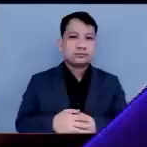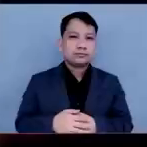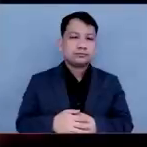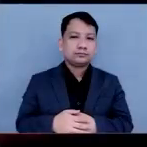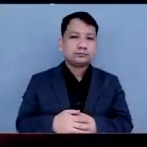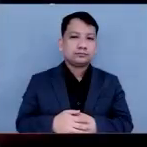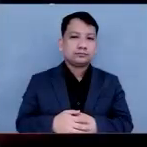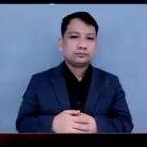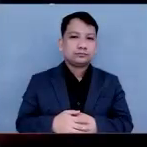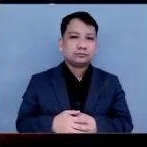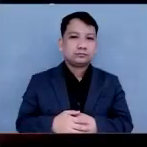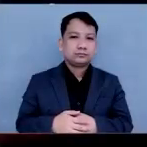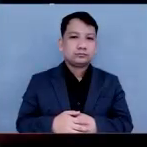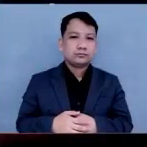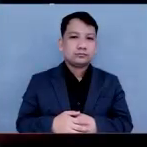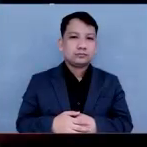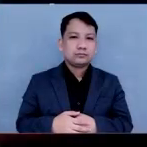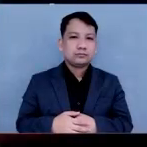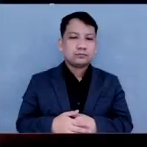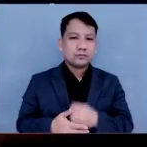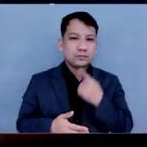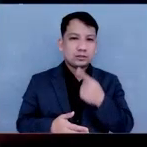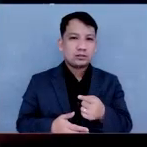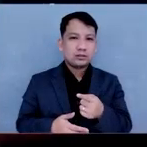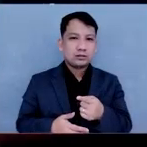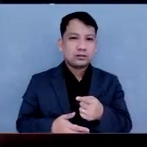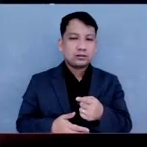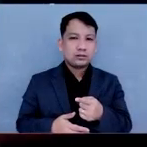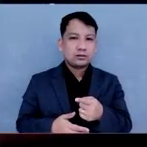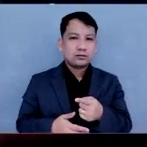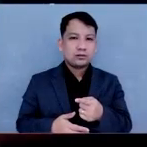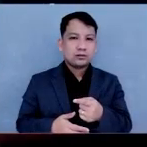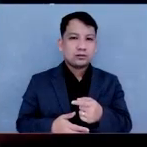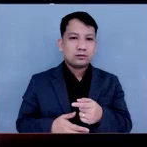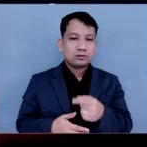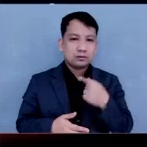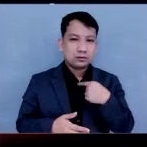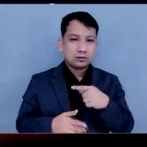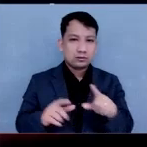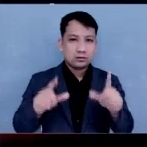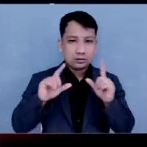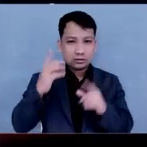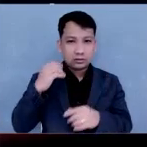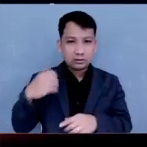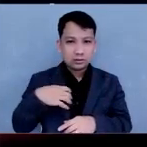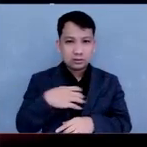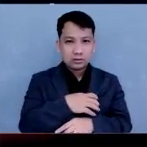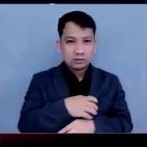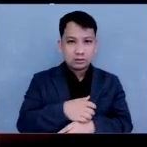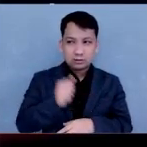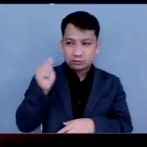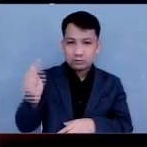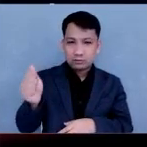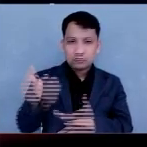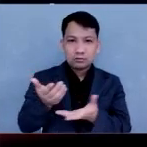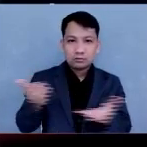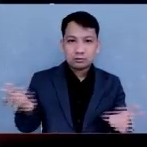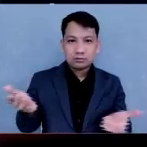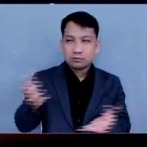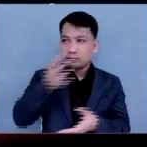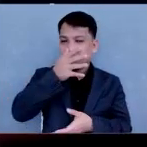Hindi ako pugante dahil ako po ay lumabag sa batas. Pugante ako sa Kongreso lamang. Wala po akong